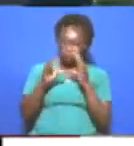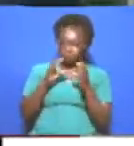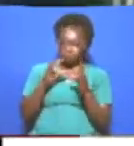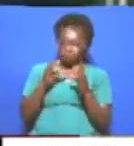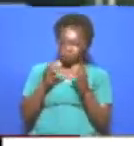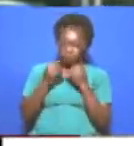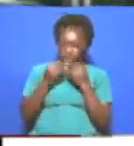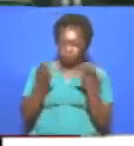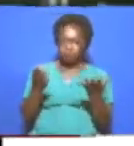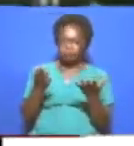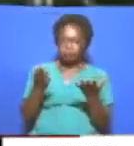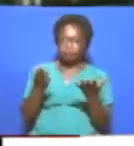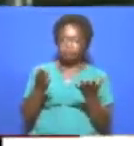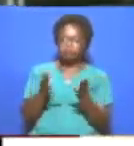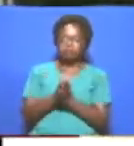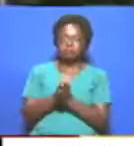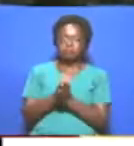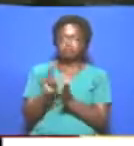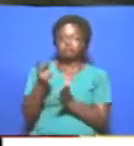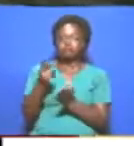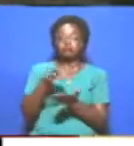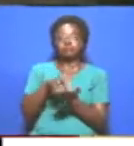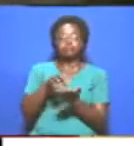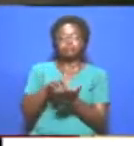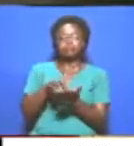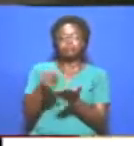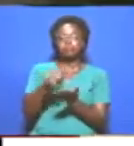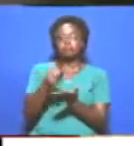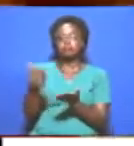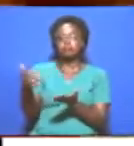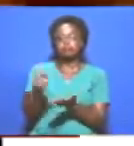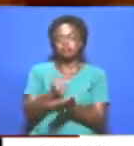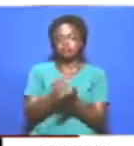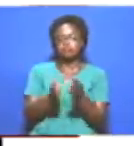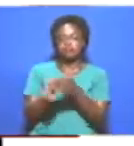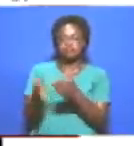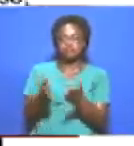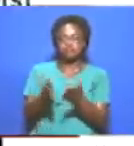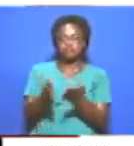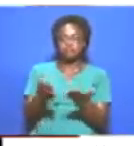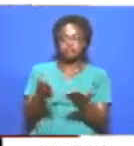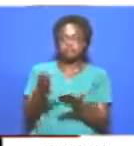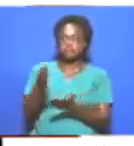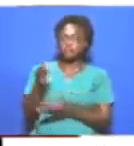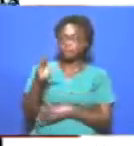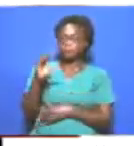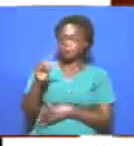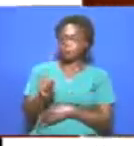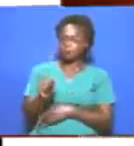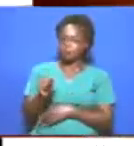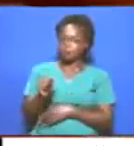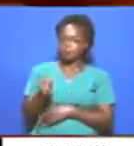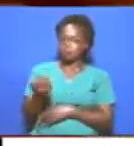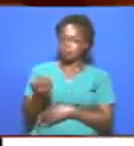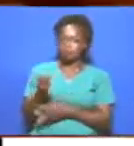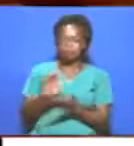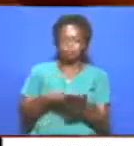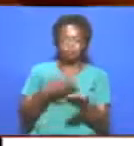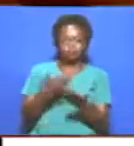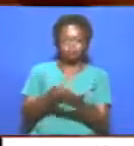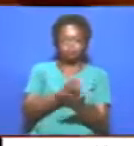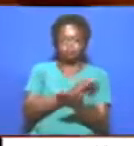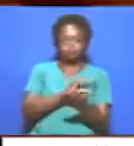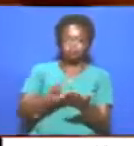kutangaza nafasi za wakurugenzi wawili na nafasi nyingine za ajira kwenye tume hiyo kwa kuzingatia mapendekezo ya kamati ya ushauri